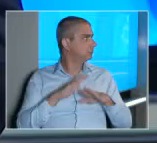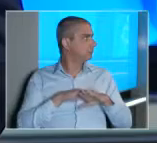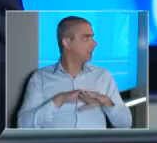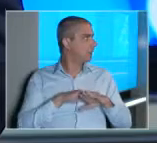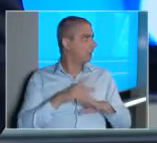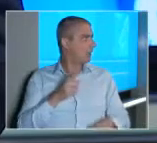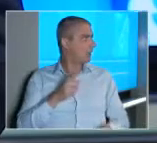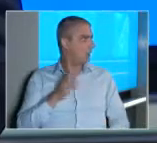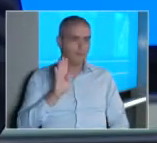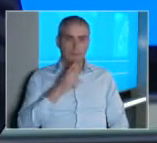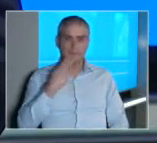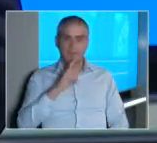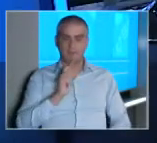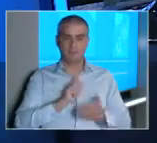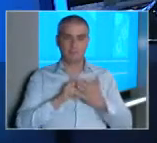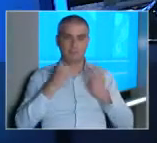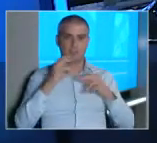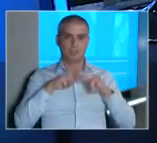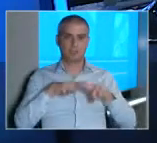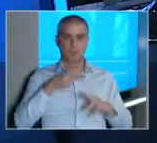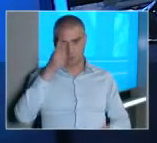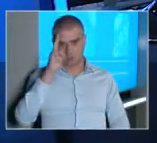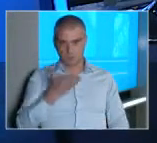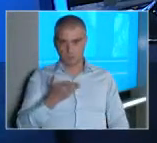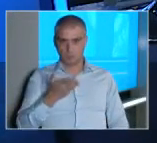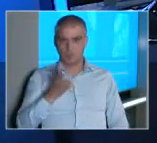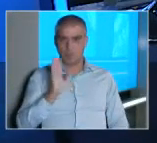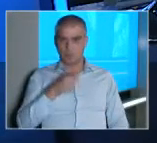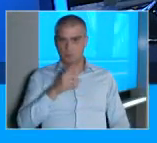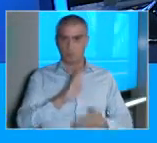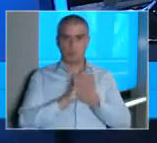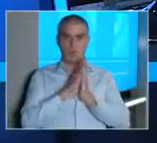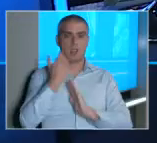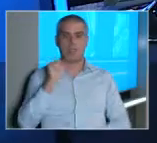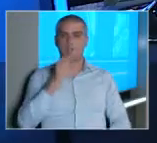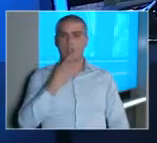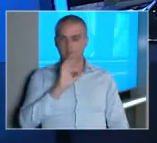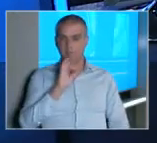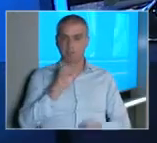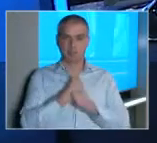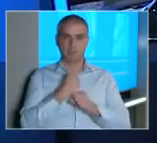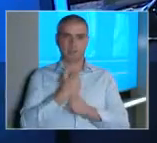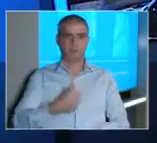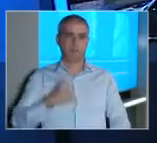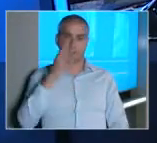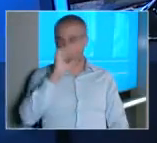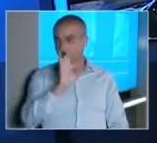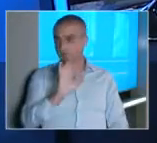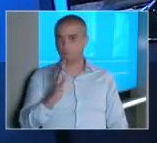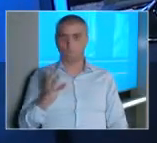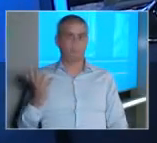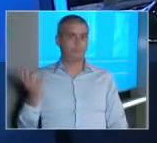הרי נתניהו הבטיח שתיק החינוך יישאר בידי הליכוד. נכון. אז גם הוא הפר את הבטחתו, וגם מינה שר שלשיטתך, אתה